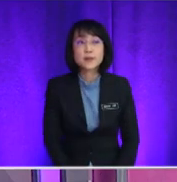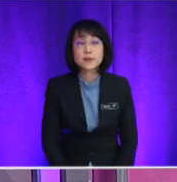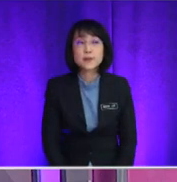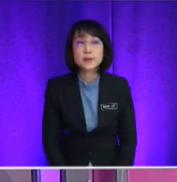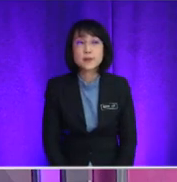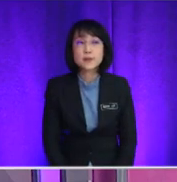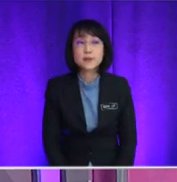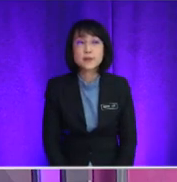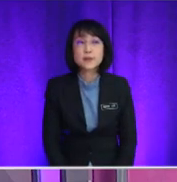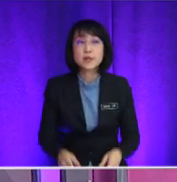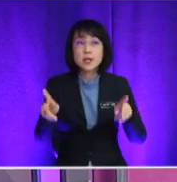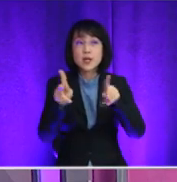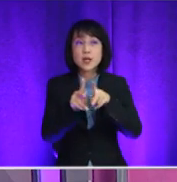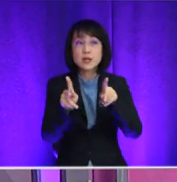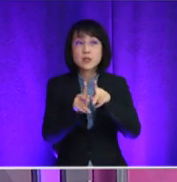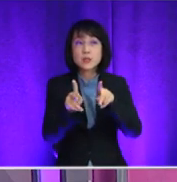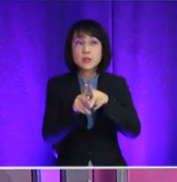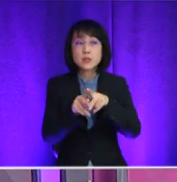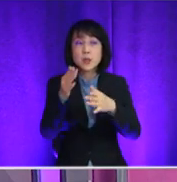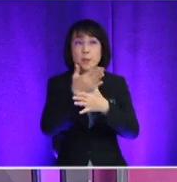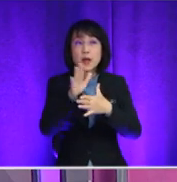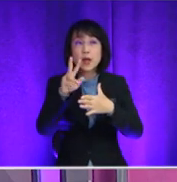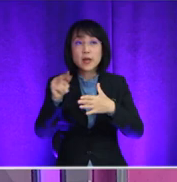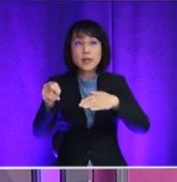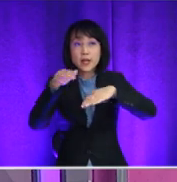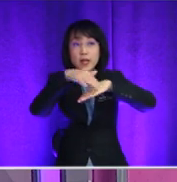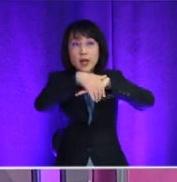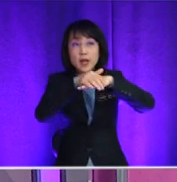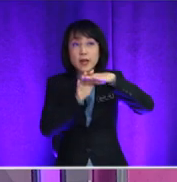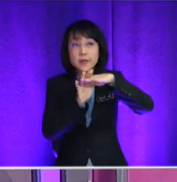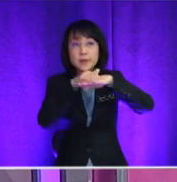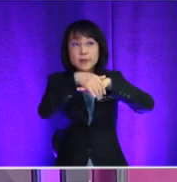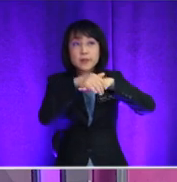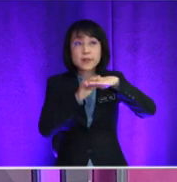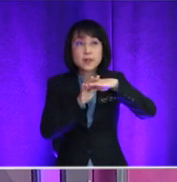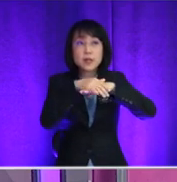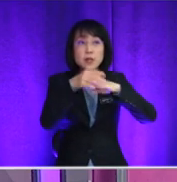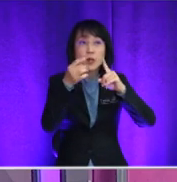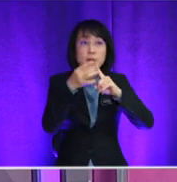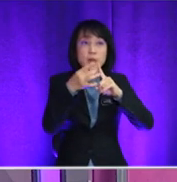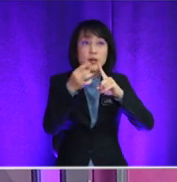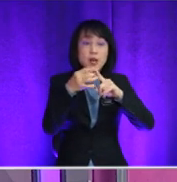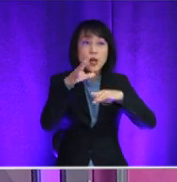bagian atasnya dibuat dari besi dan kulit untuk ikat kaki